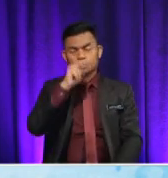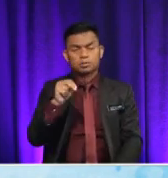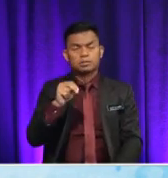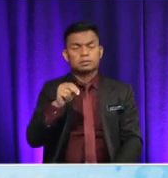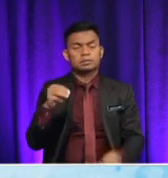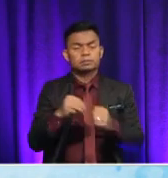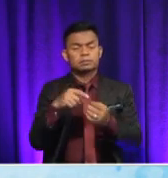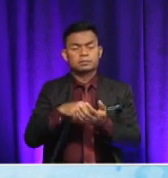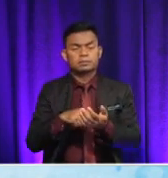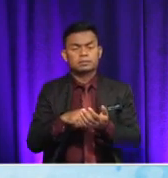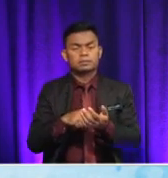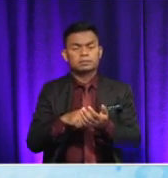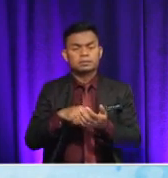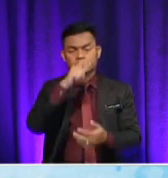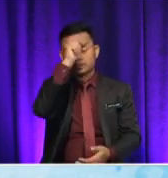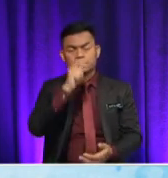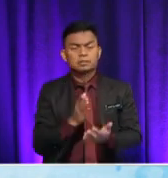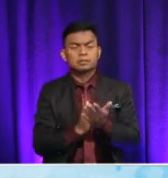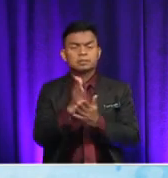jadi murid ini ingatlah